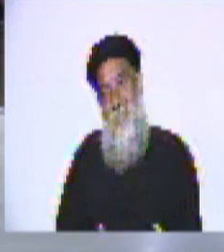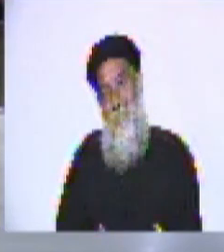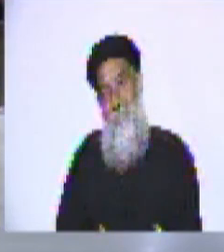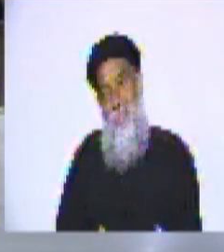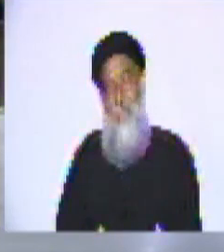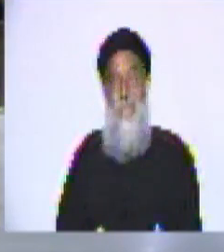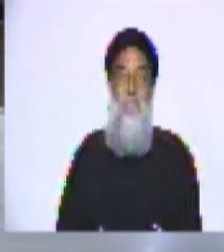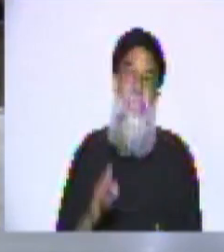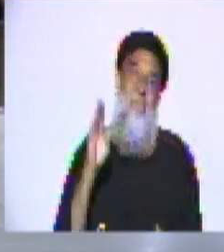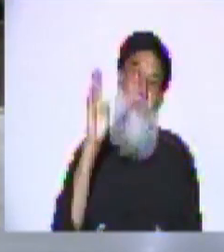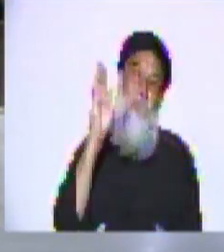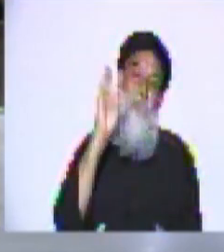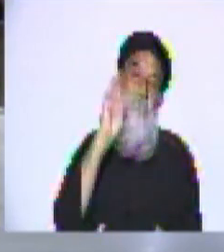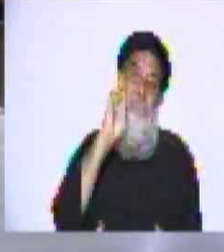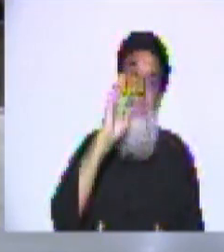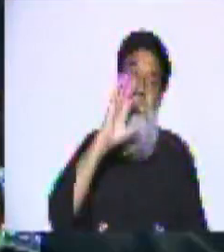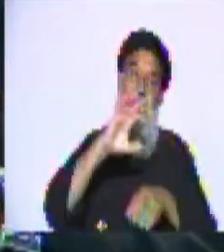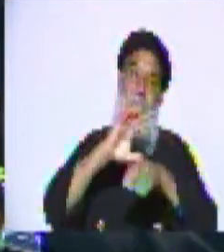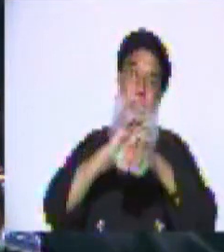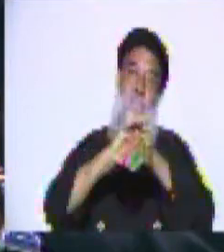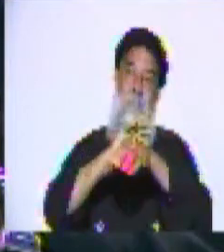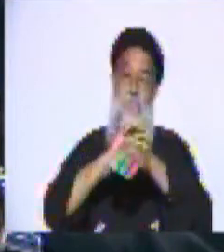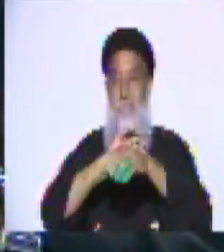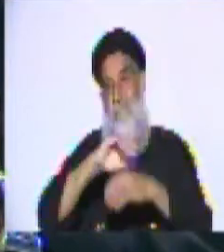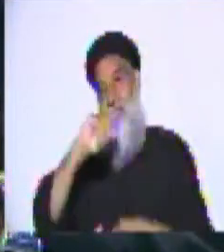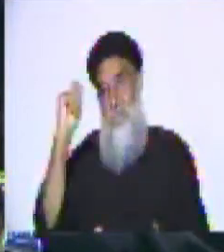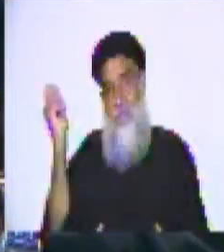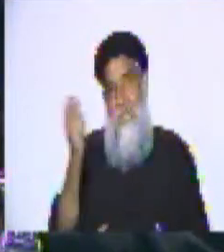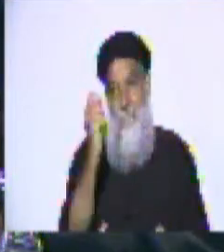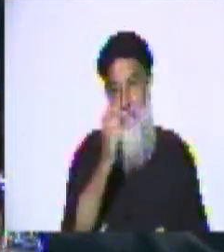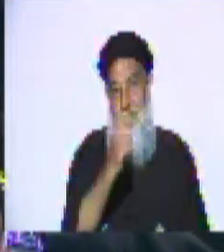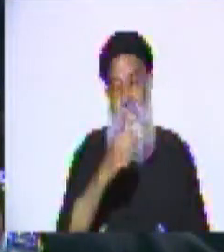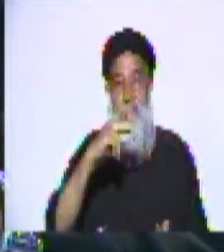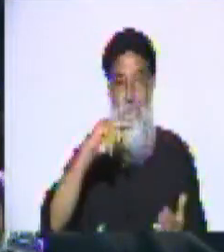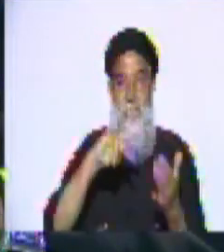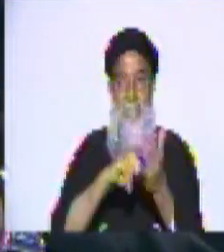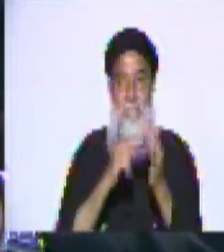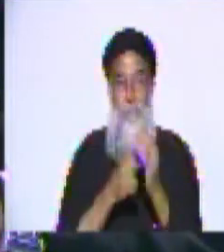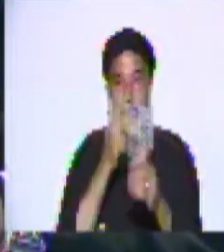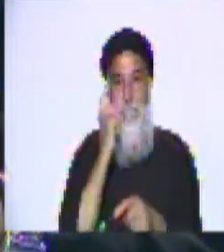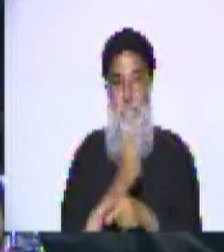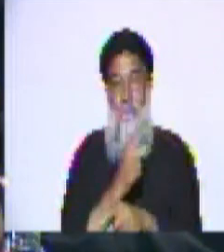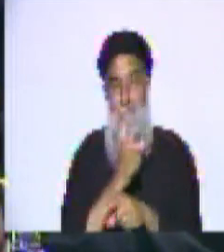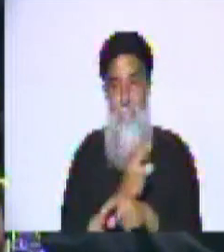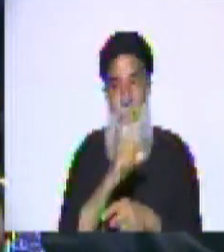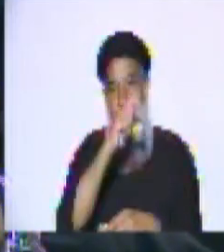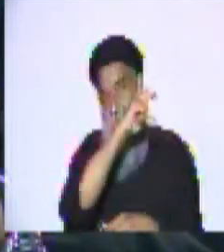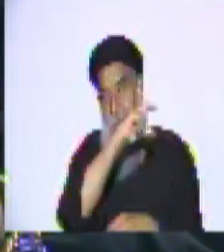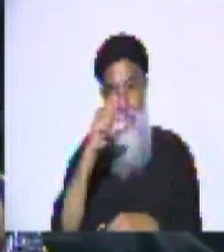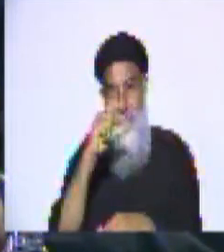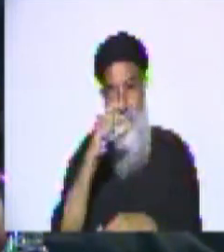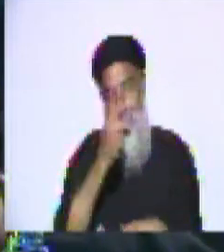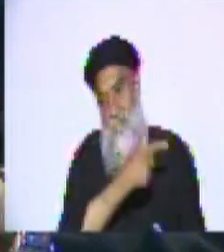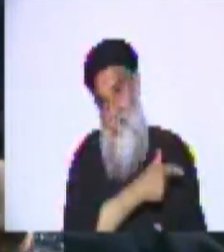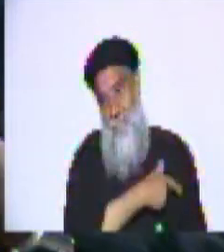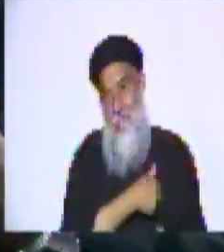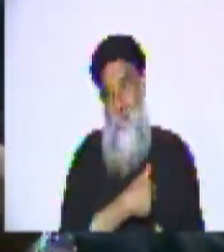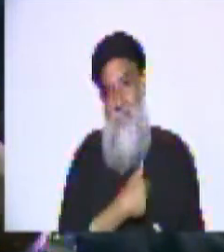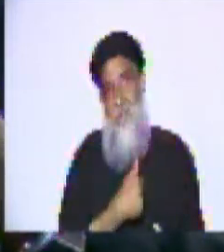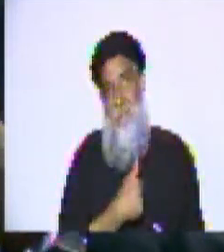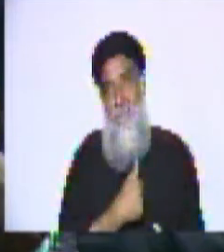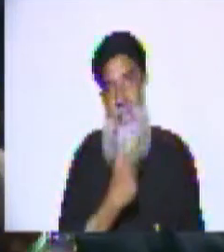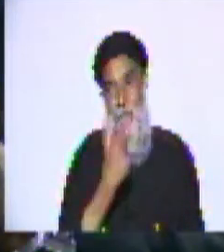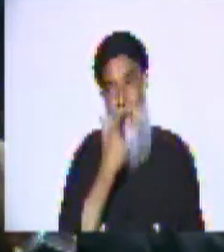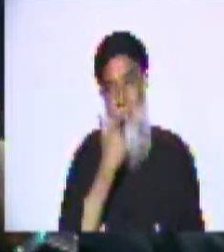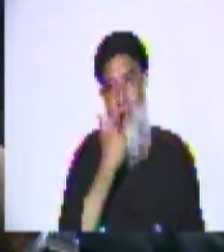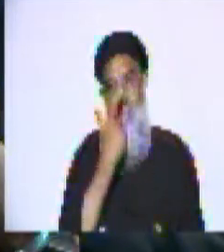لقى الإنجيلي لما كتب سفر أعمال الرسل ذكر لنا القصة بتاعت كارنيليوس، فنلاقي بقى